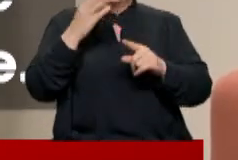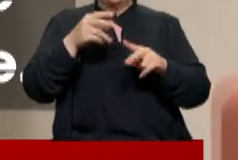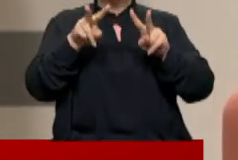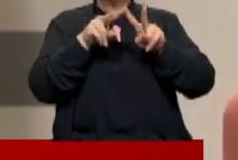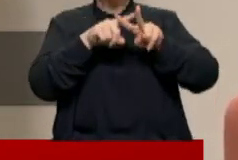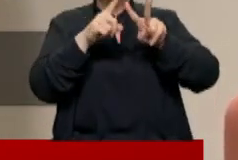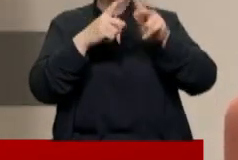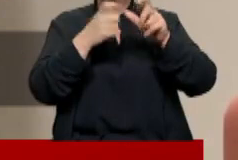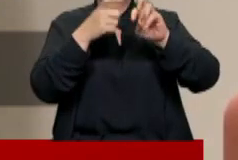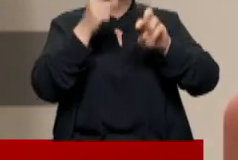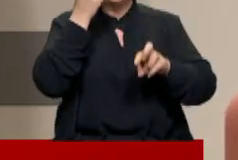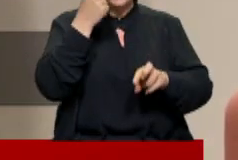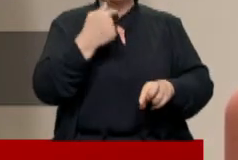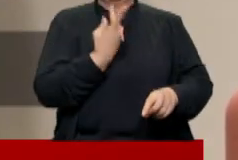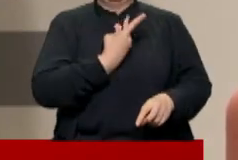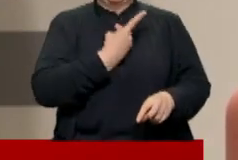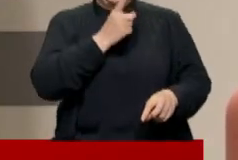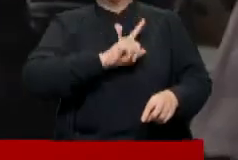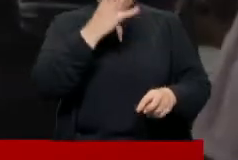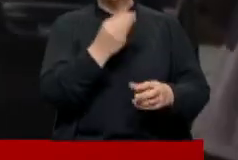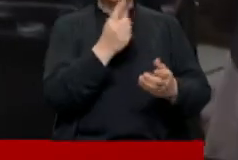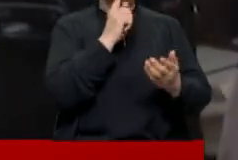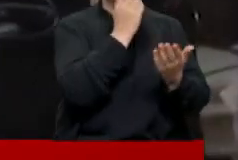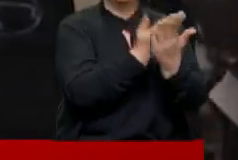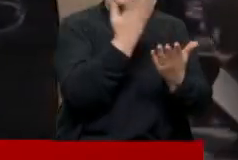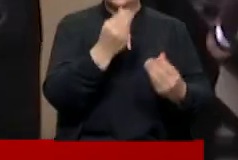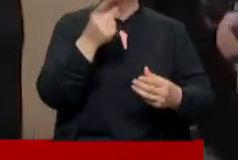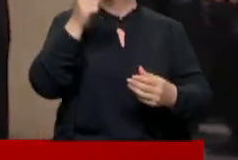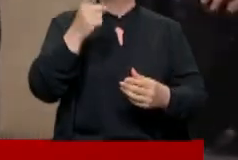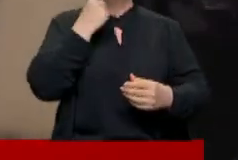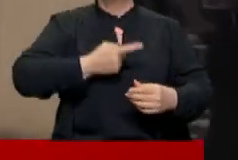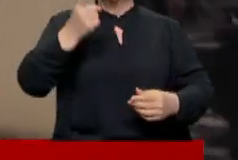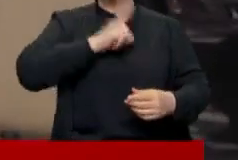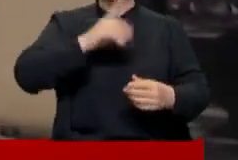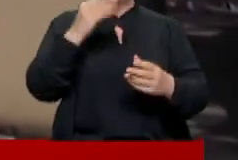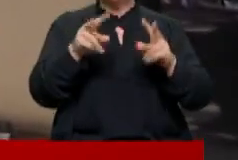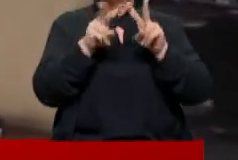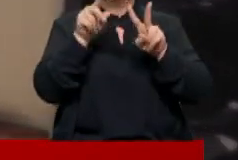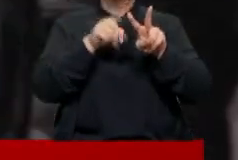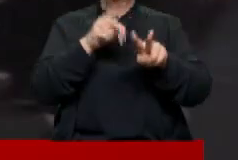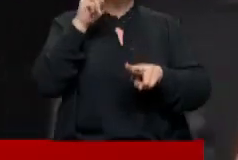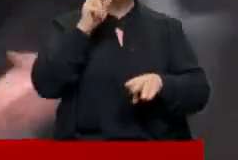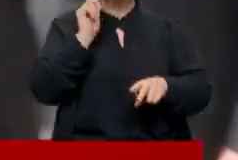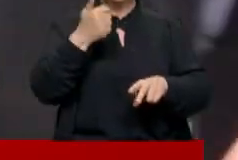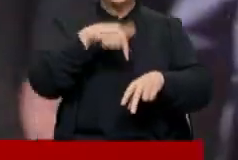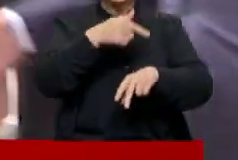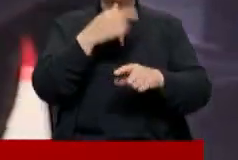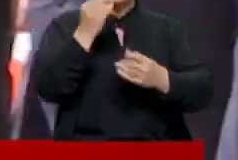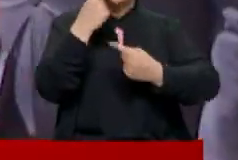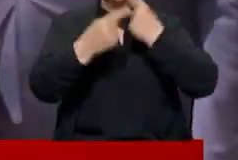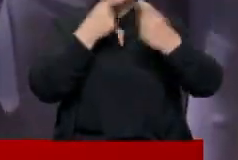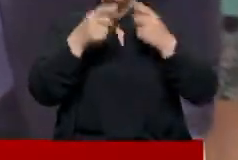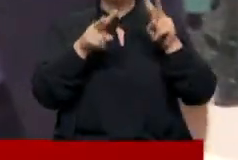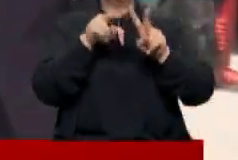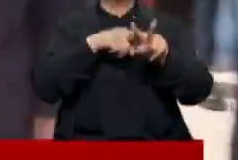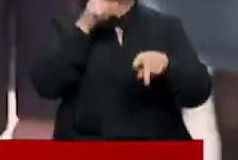Bey'e bizim adayımız olmasını teklif edebiliriz. Millet İttifakı'nın Cumhurbaşkanı adayı olarak Mansur Yavaş ismi son günlerde sıkça dillendirirken